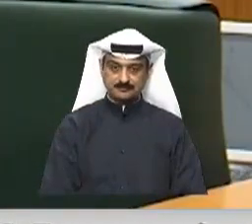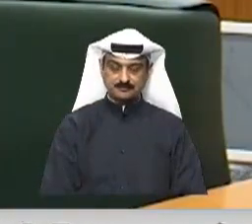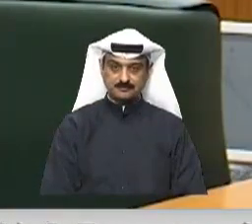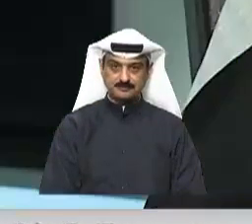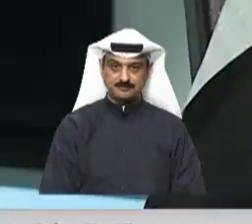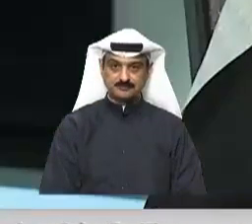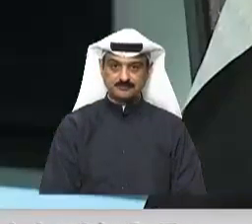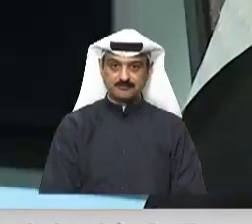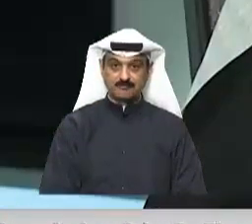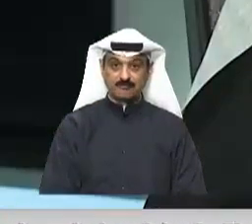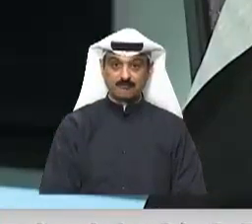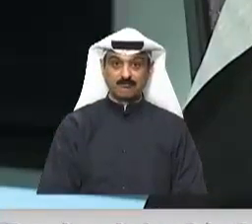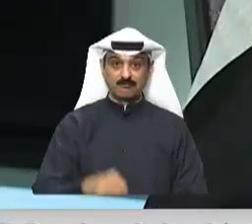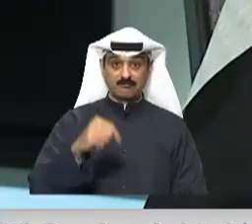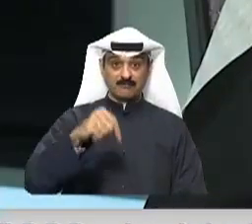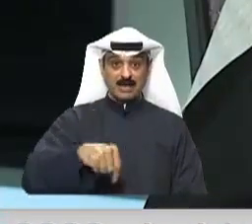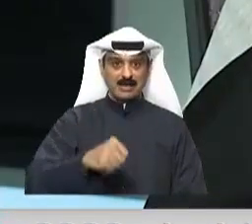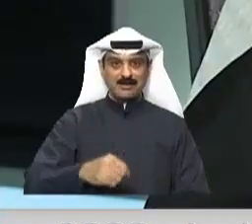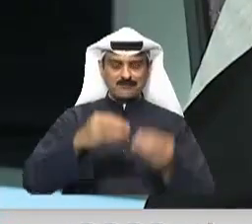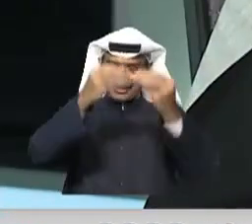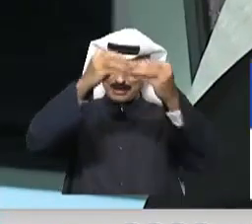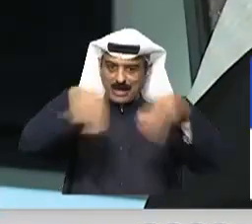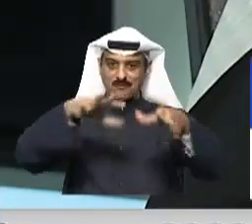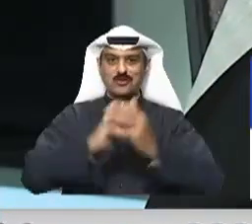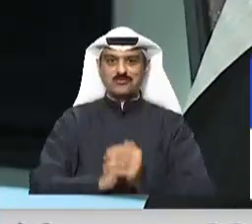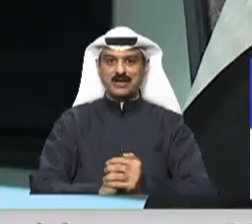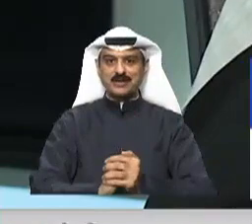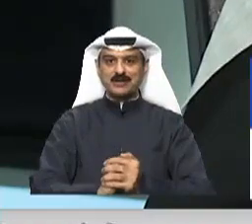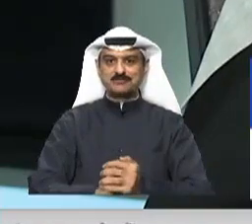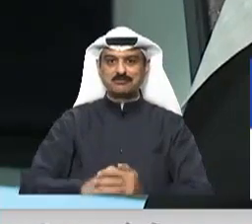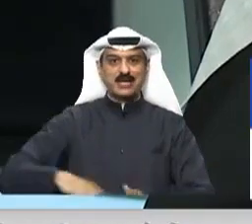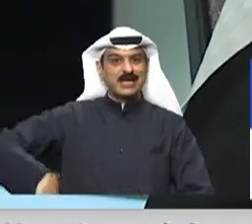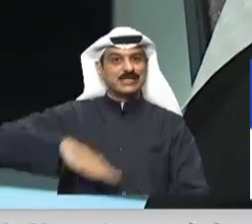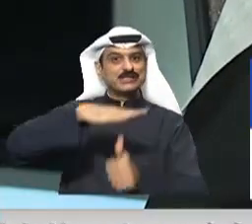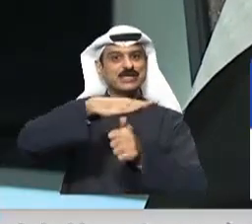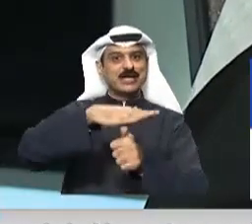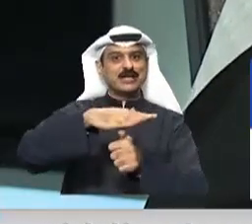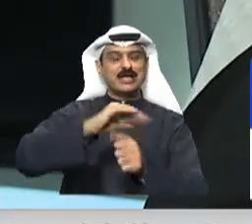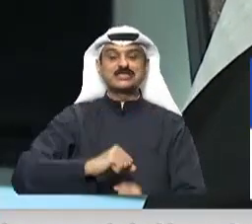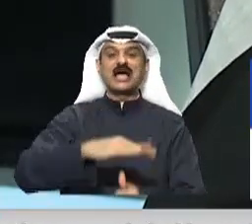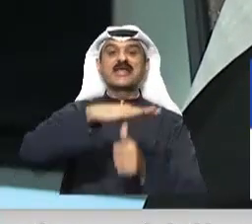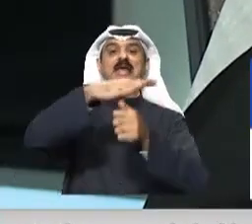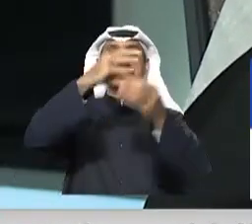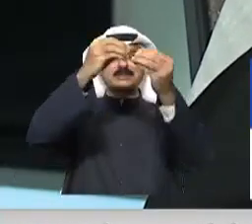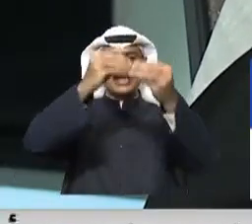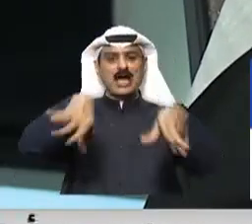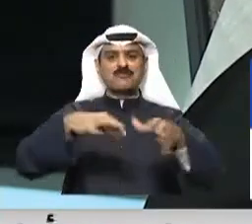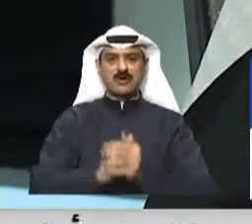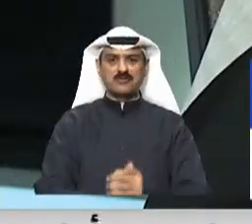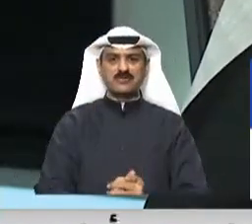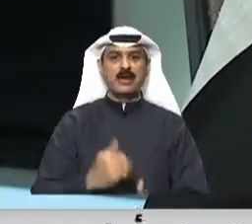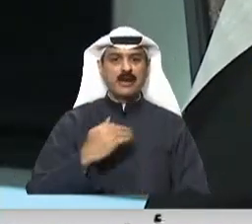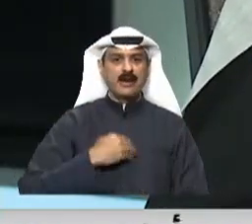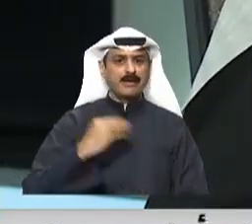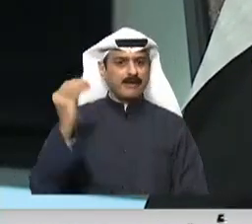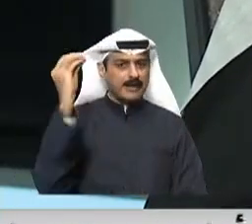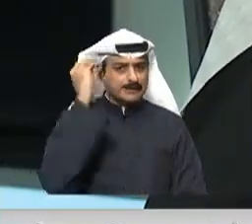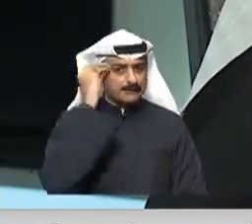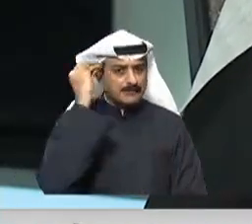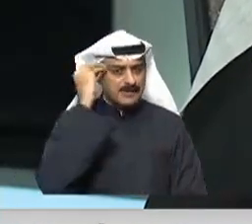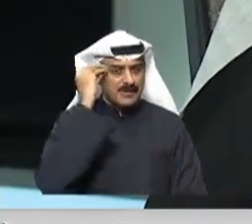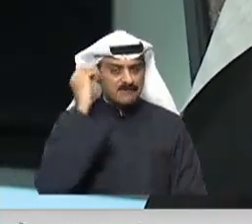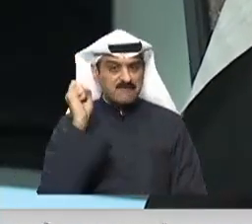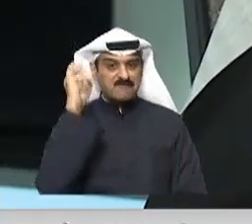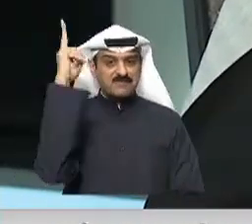ياتي العفو من امير العفو اللي هي قضيه يعني من شيء من الكرام وانا اعتقد المفروض ان نستوعب فكره